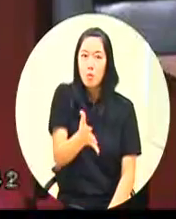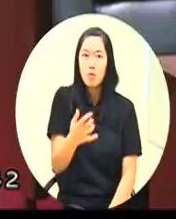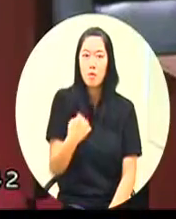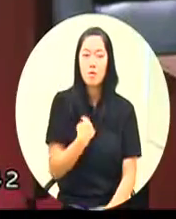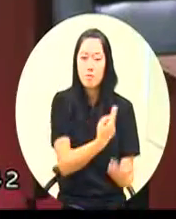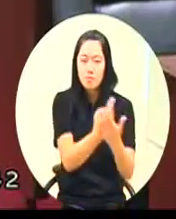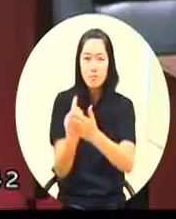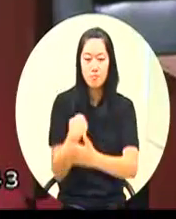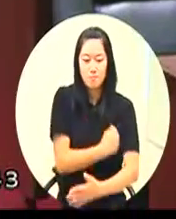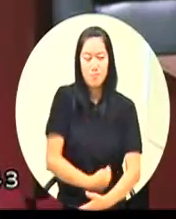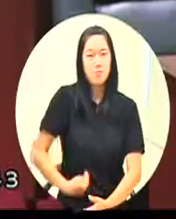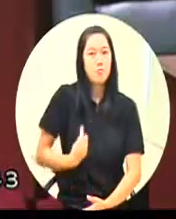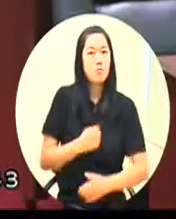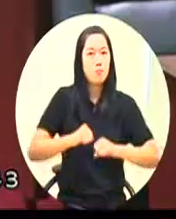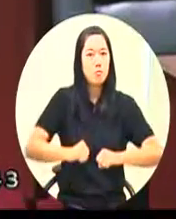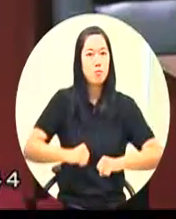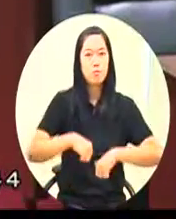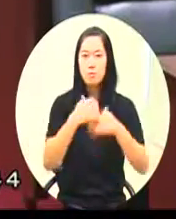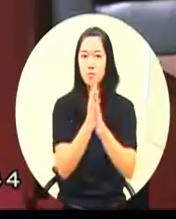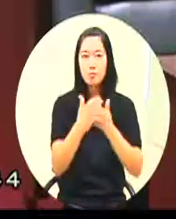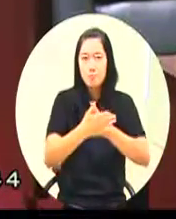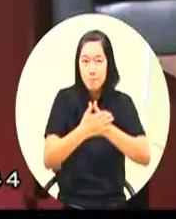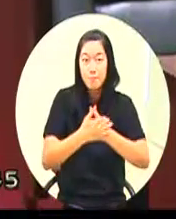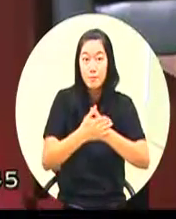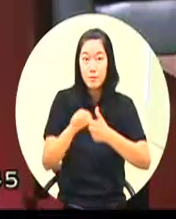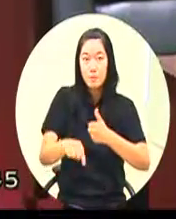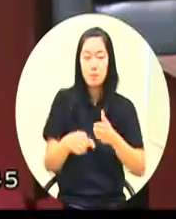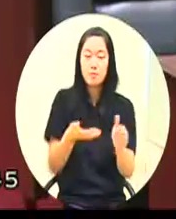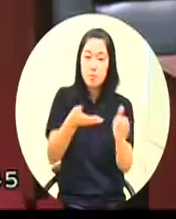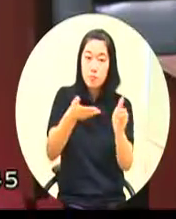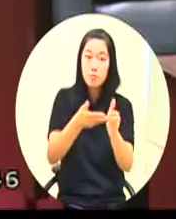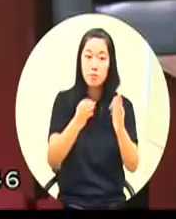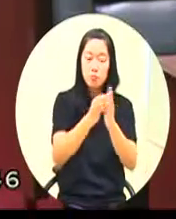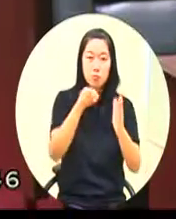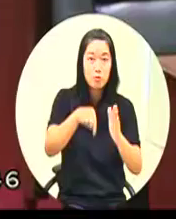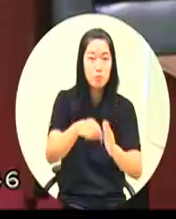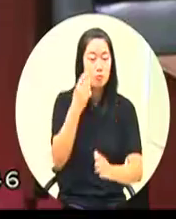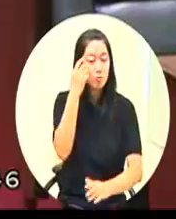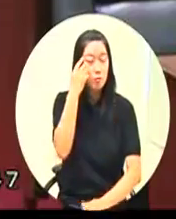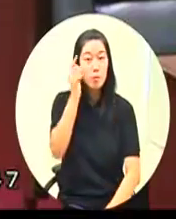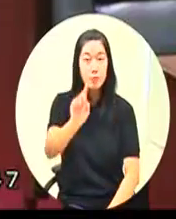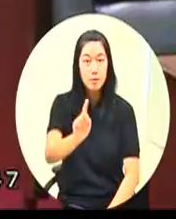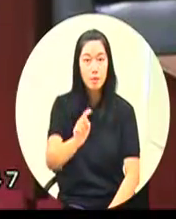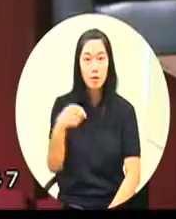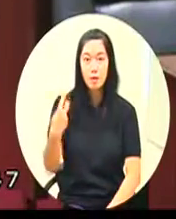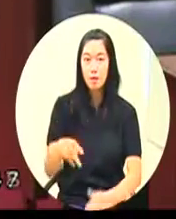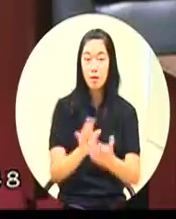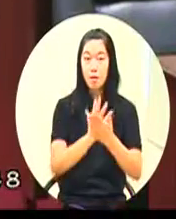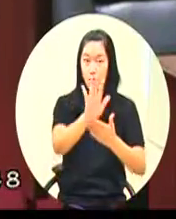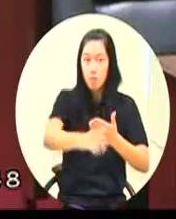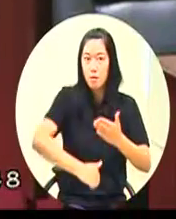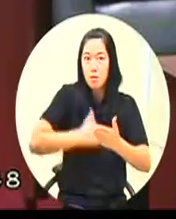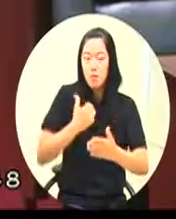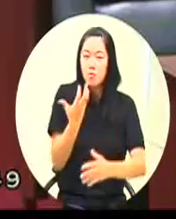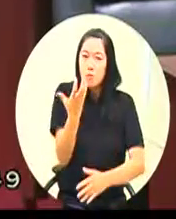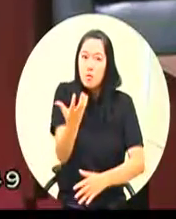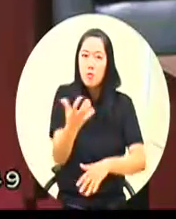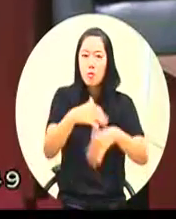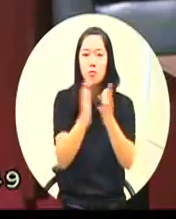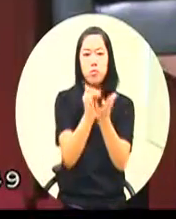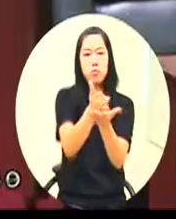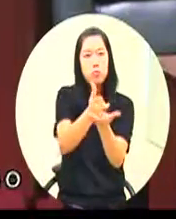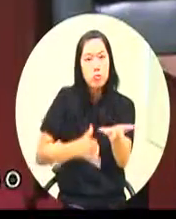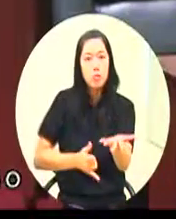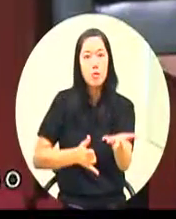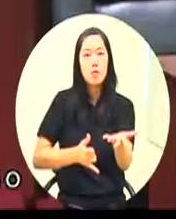贵。所以针对这个部分，我不知道教育局在高雄这个立场是什么，然后我们未来如果真的大部分都退掉了，我们怎